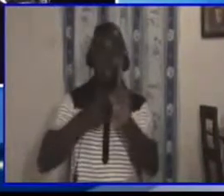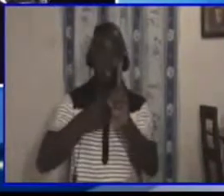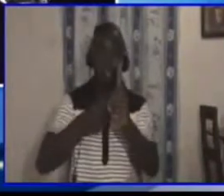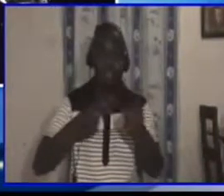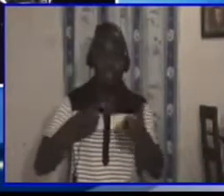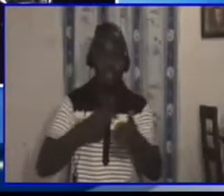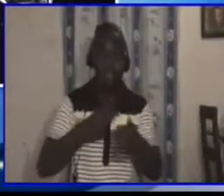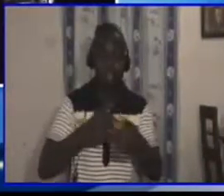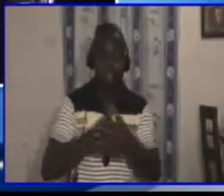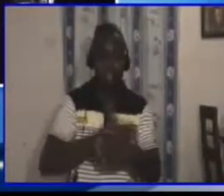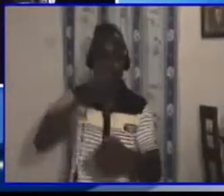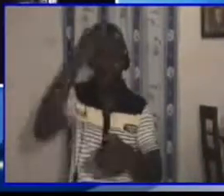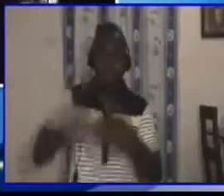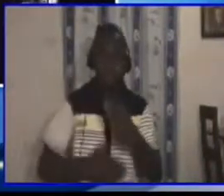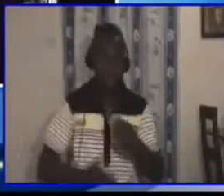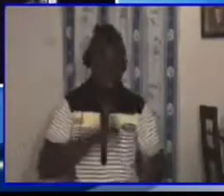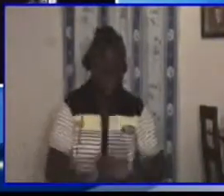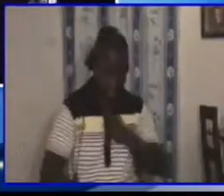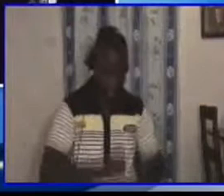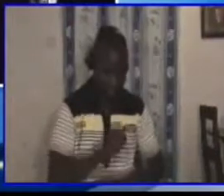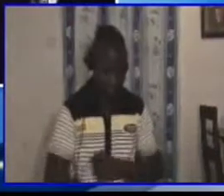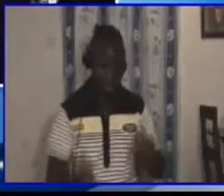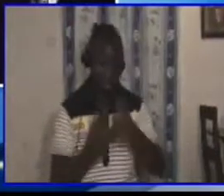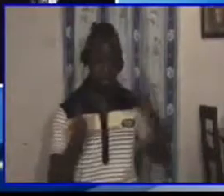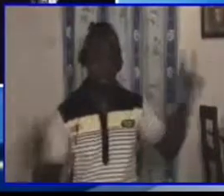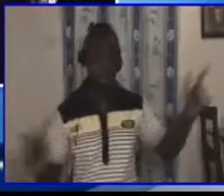e nel 310